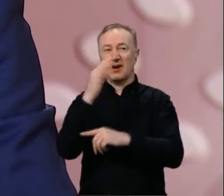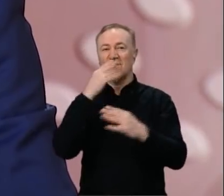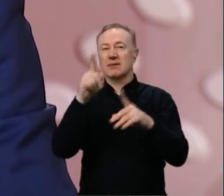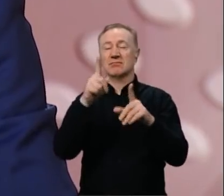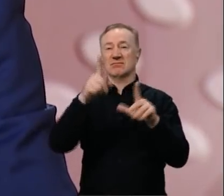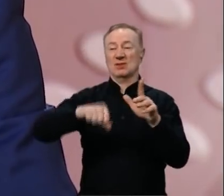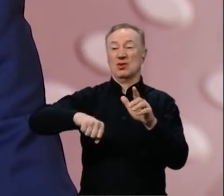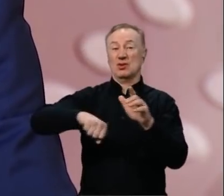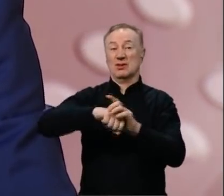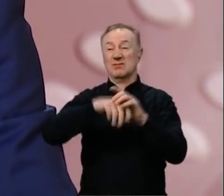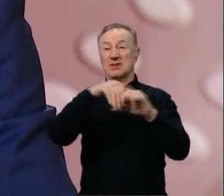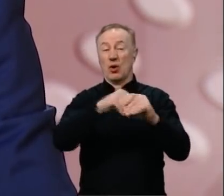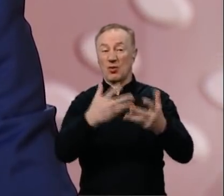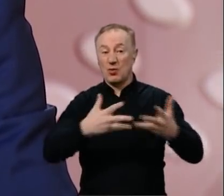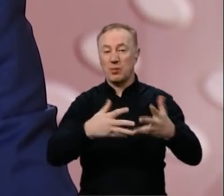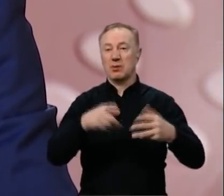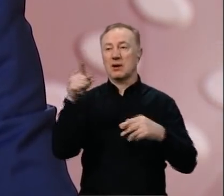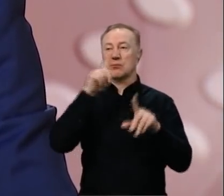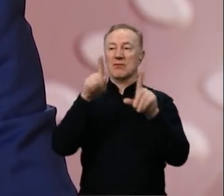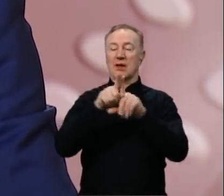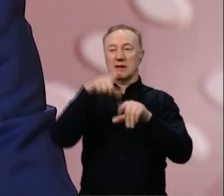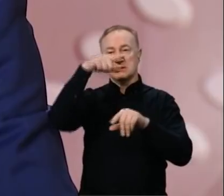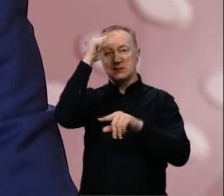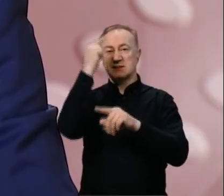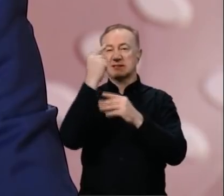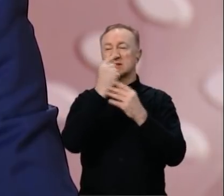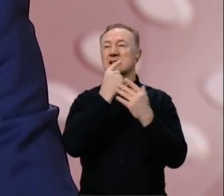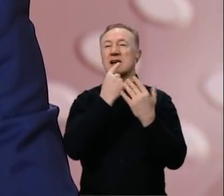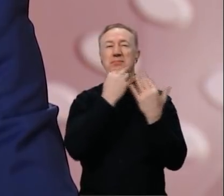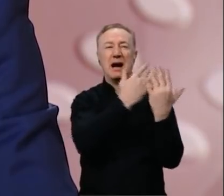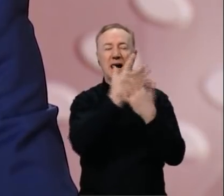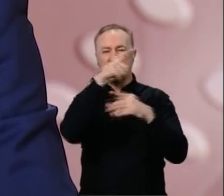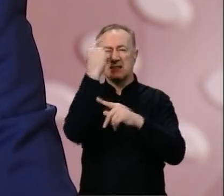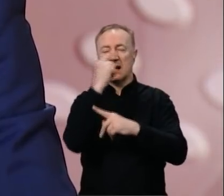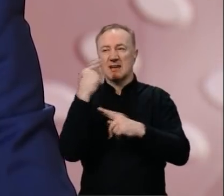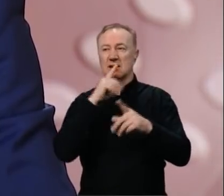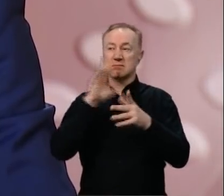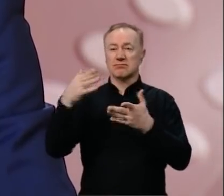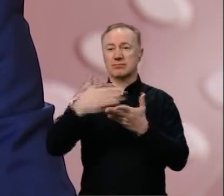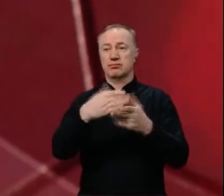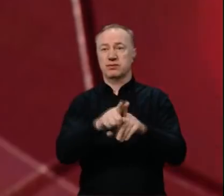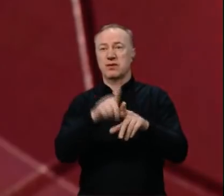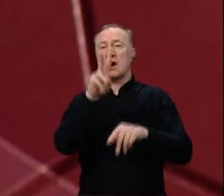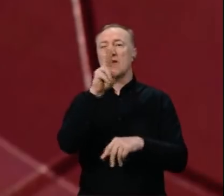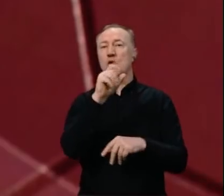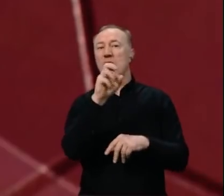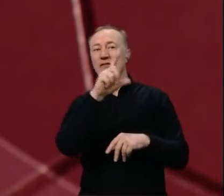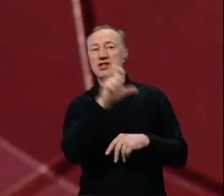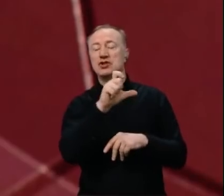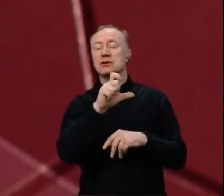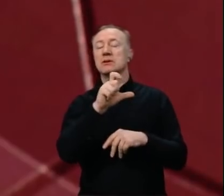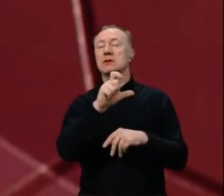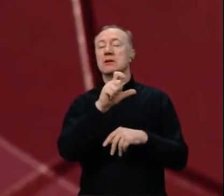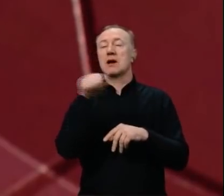w roli strażaka i tak było też z Legią którą ostatecznie poprowadzi Aleksandrii prowadzi Aleksander vuković a nie a nie ty choć twoje nazwisko było